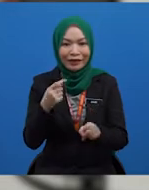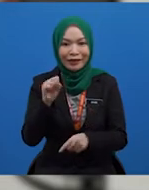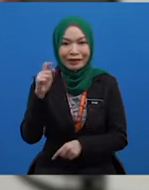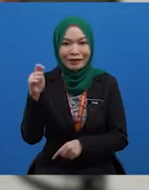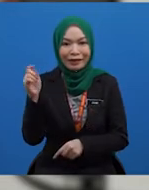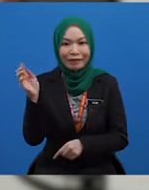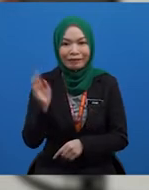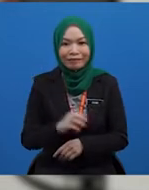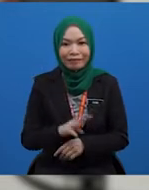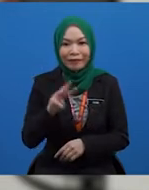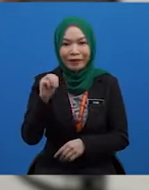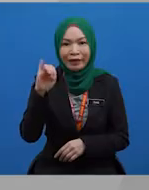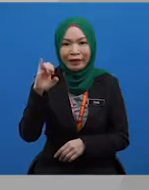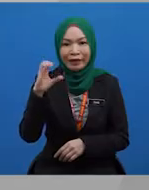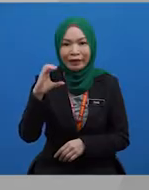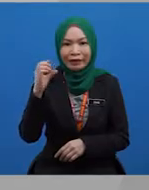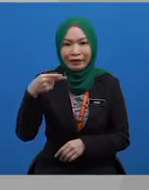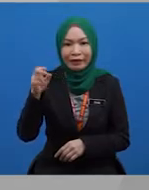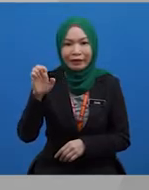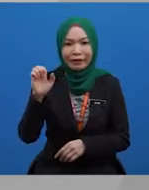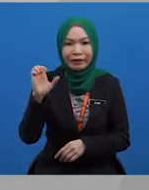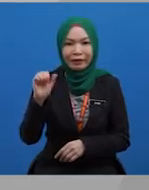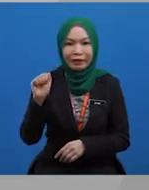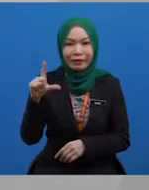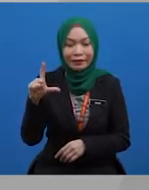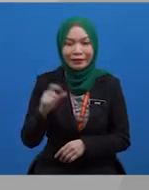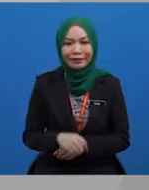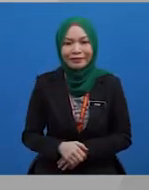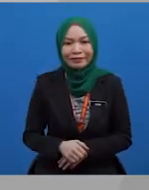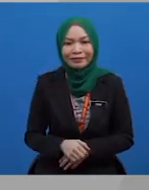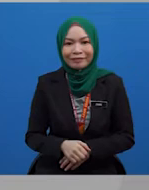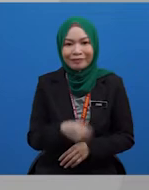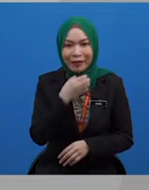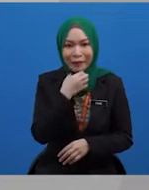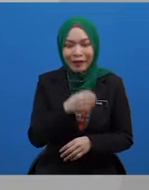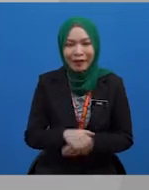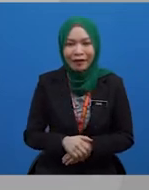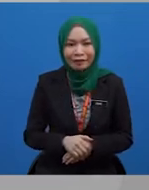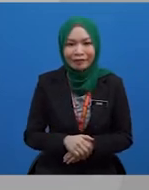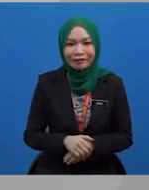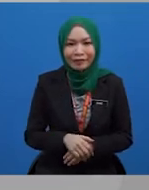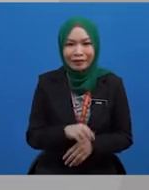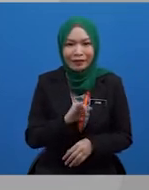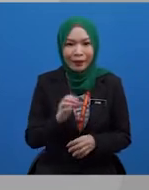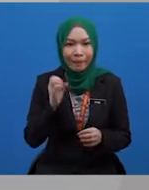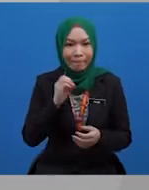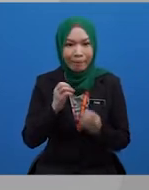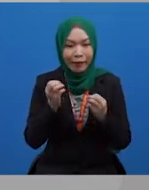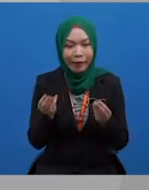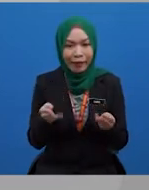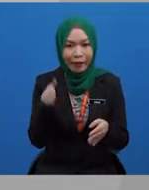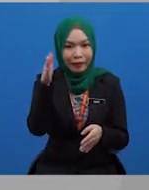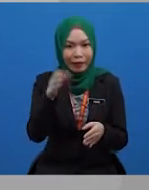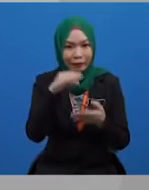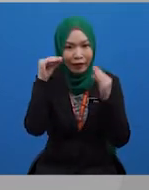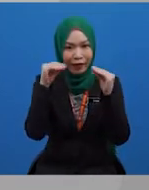Perak. Ingin menyampaikan kepada kamu semua topik berkaitan segmentasi pasaran,